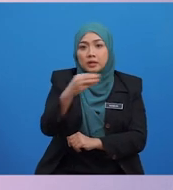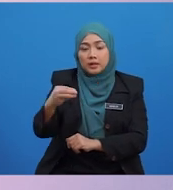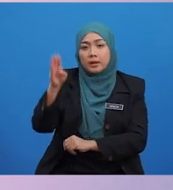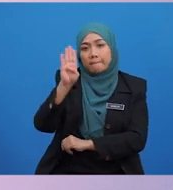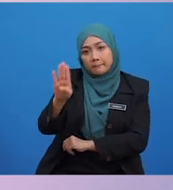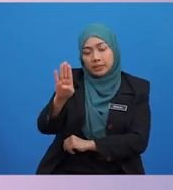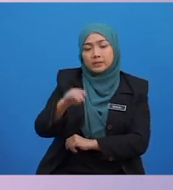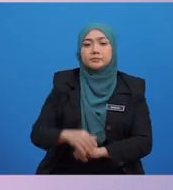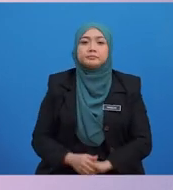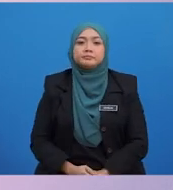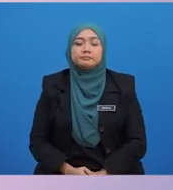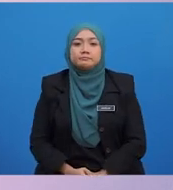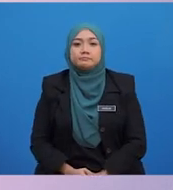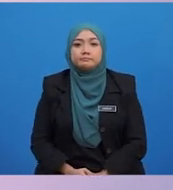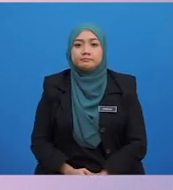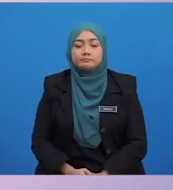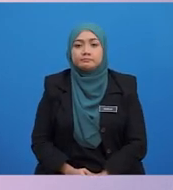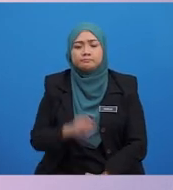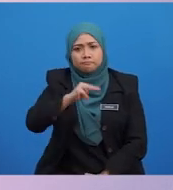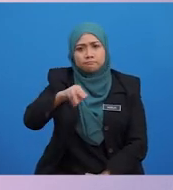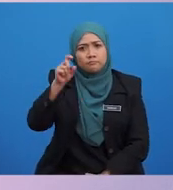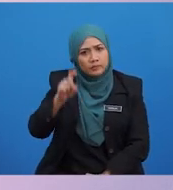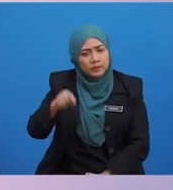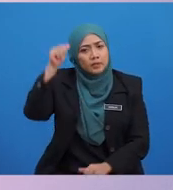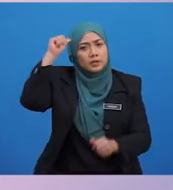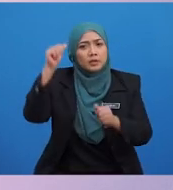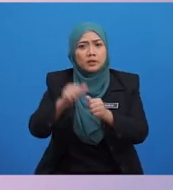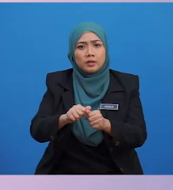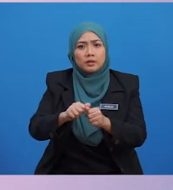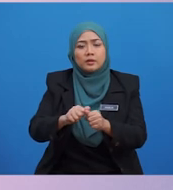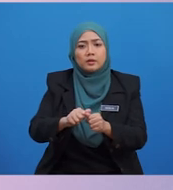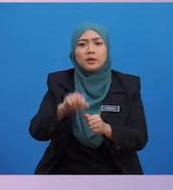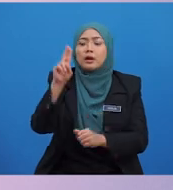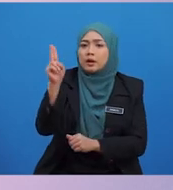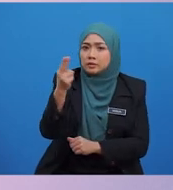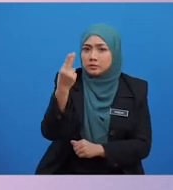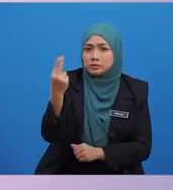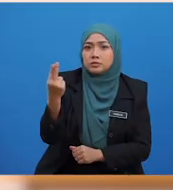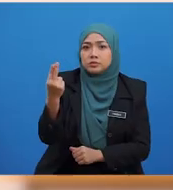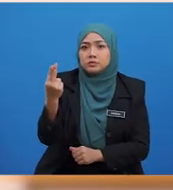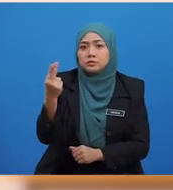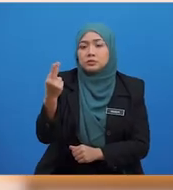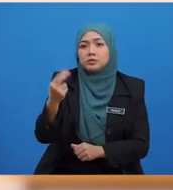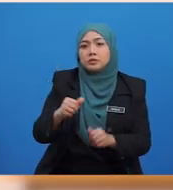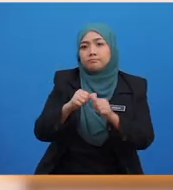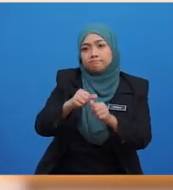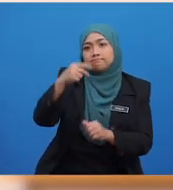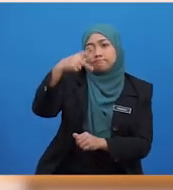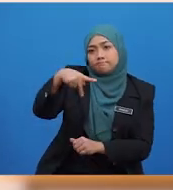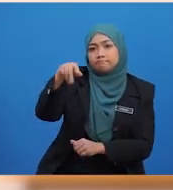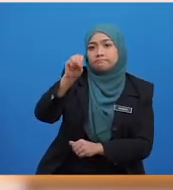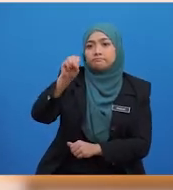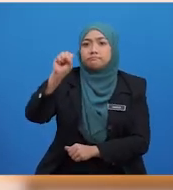b satu peringatannya murid-murid Yesus for MB Kitty hanya melibatkan betul sinus